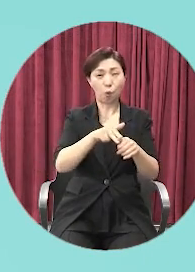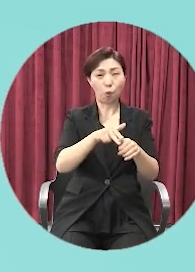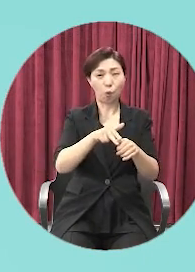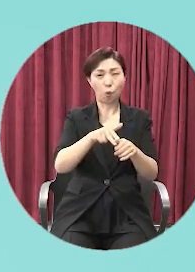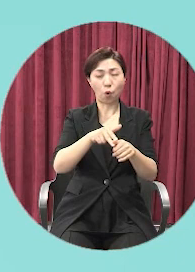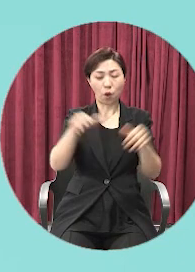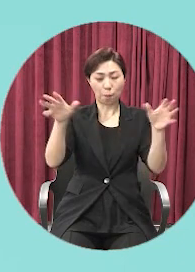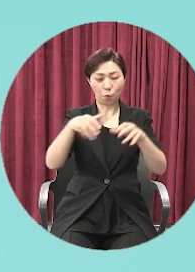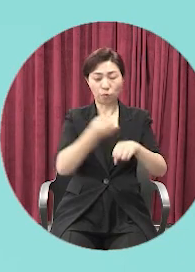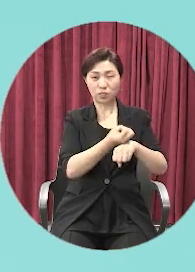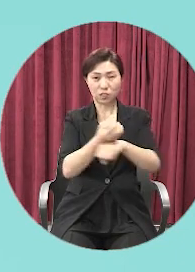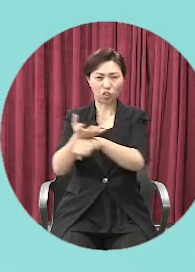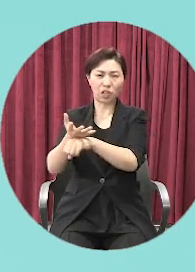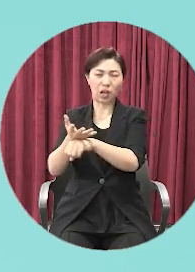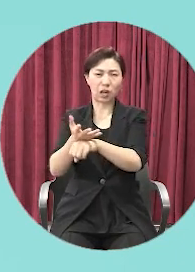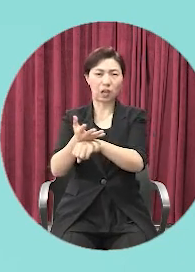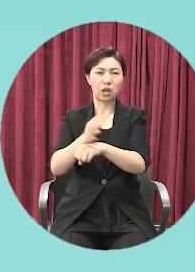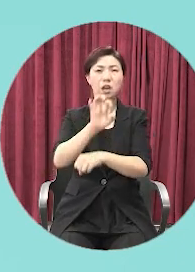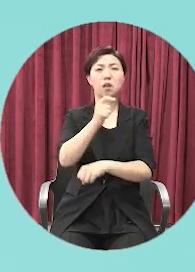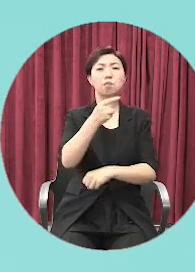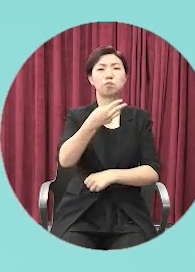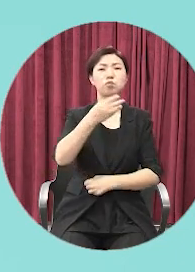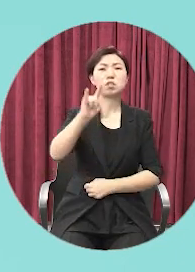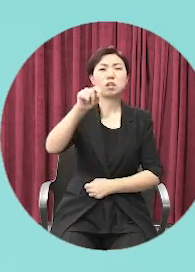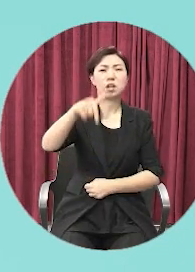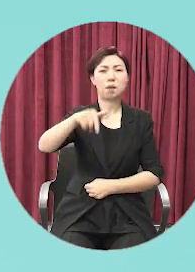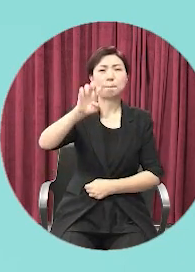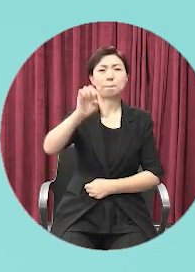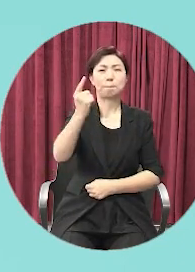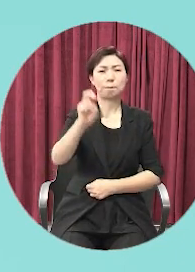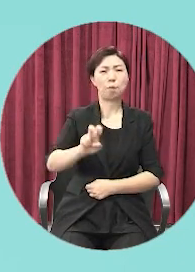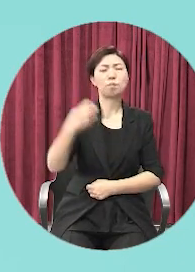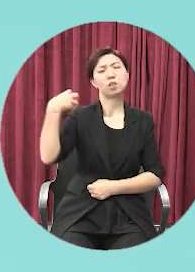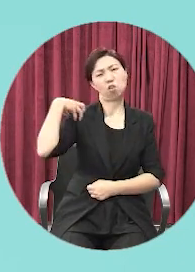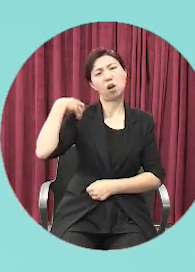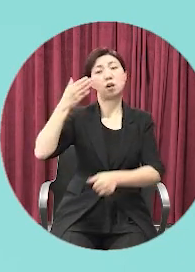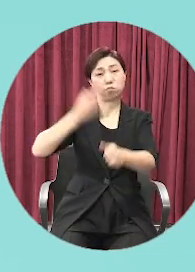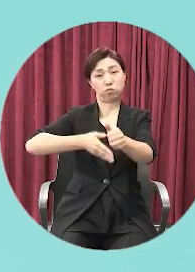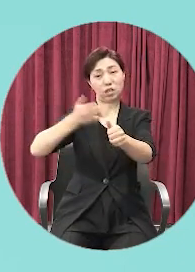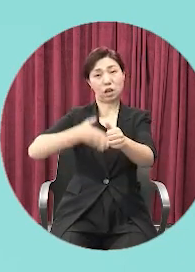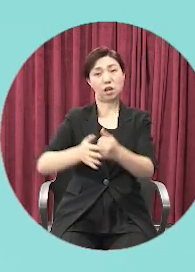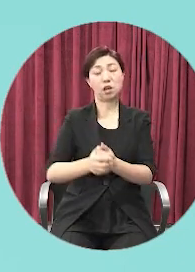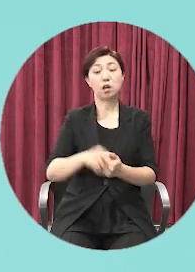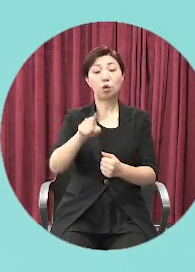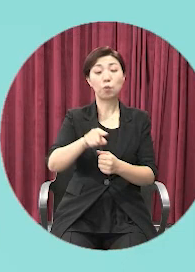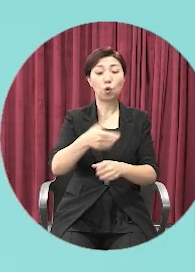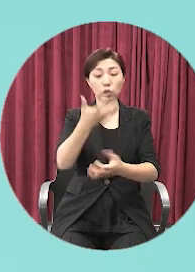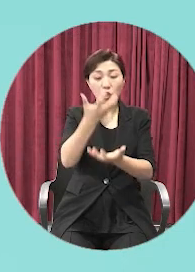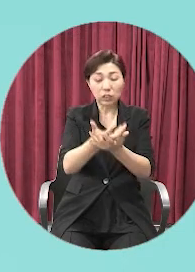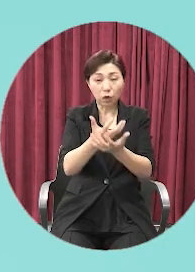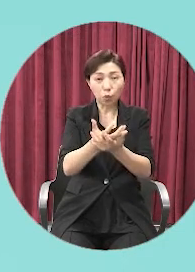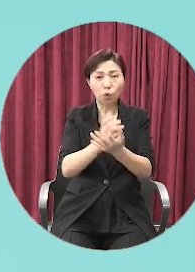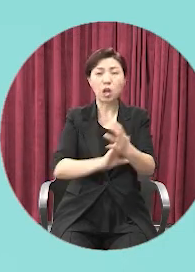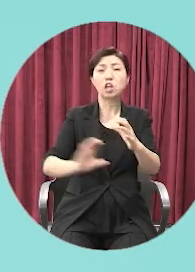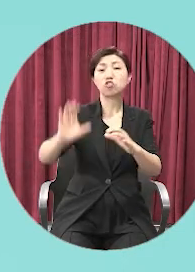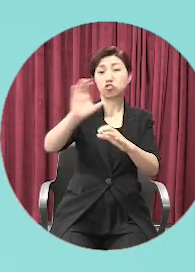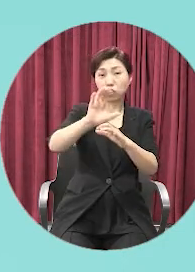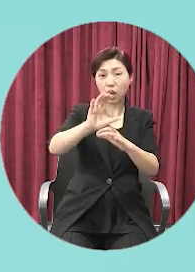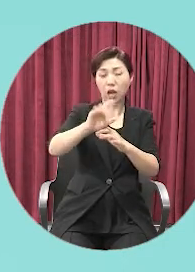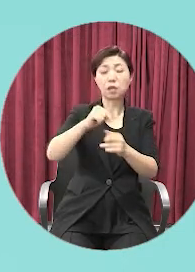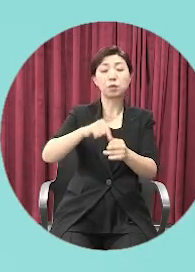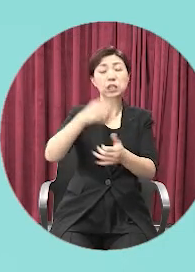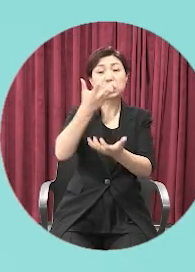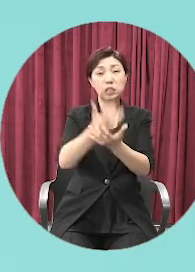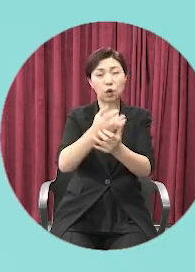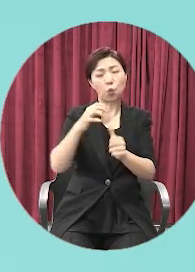현장에서 이런 기술이 개발되어 있구나 그러면 그걸 또 사용하기도 하고 또 거기서 또 업데이트 협력해서 더 개발을 하기도